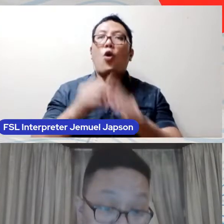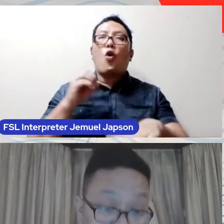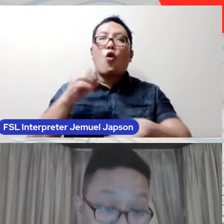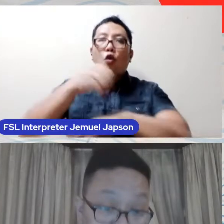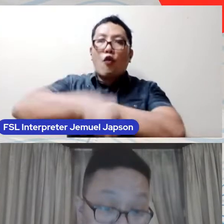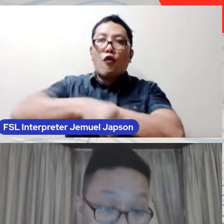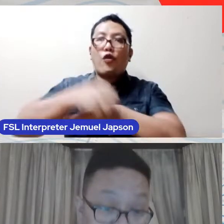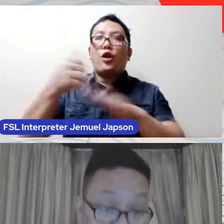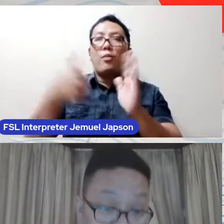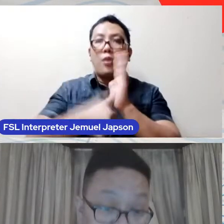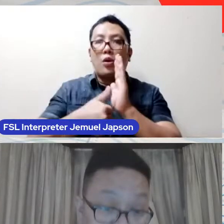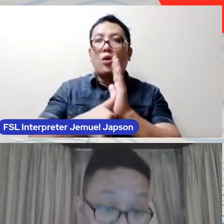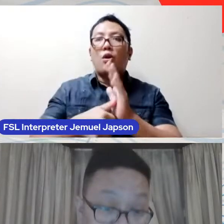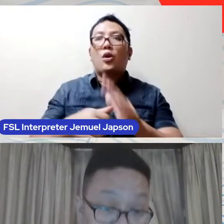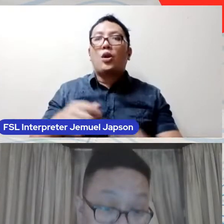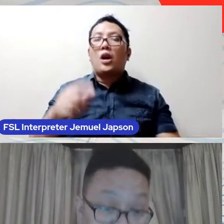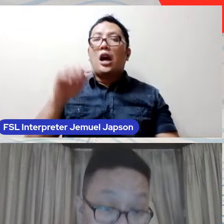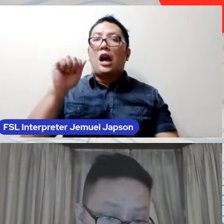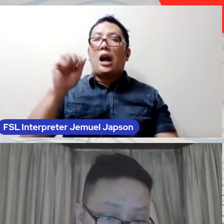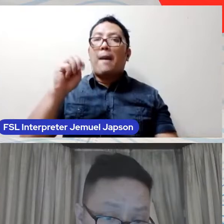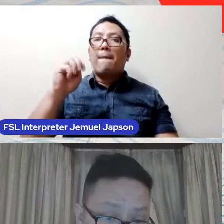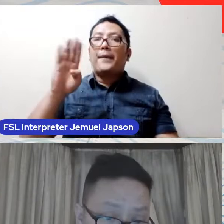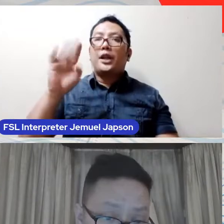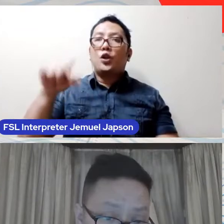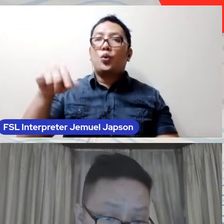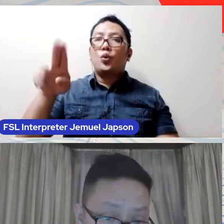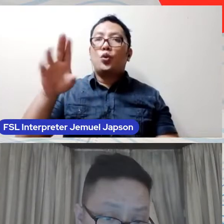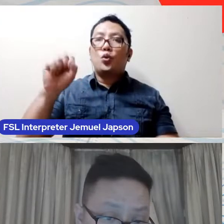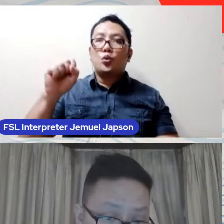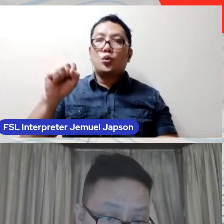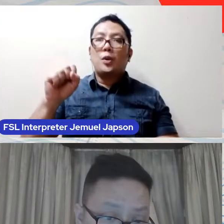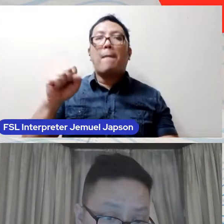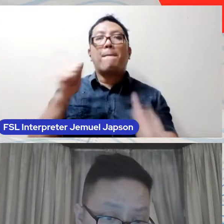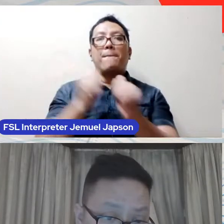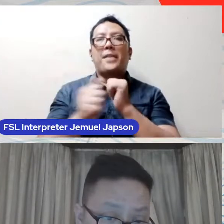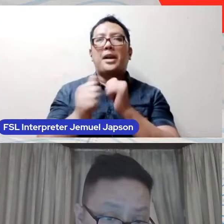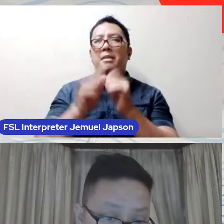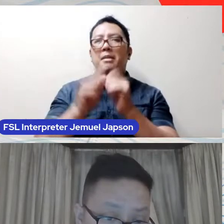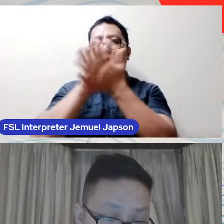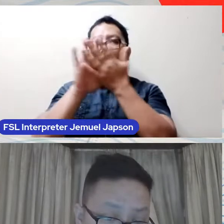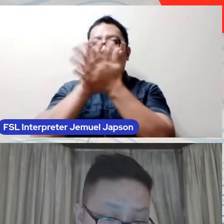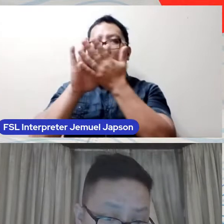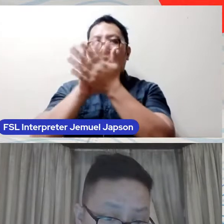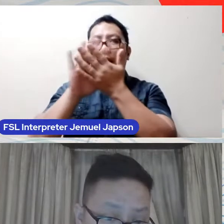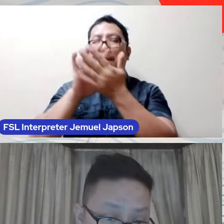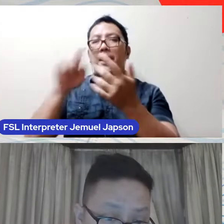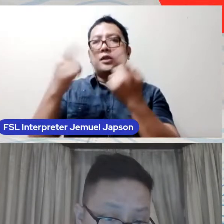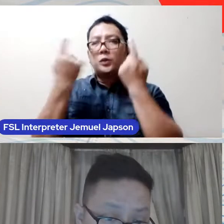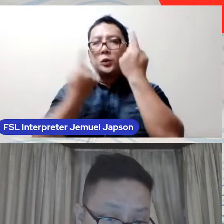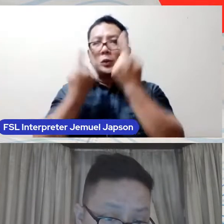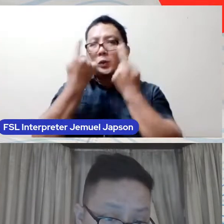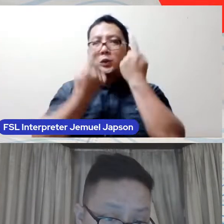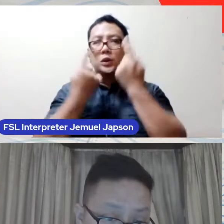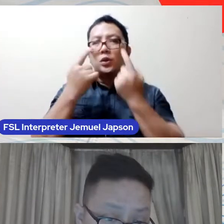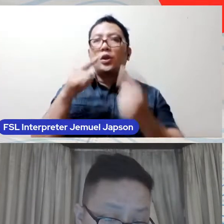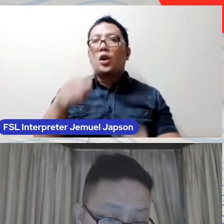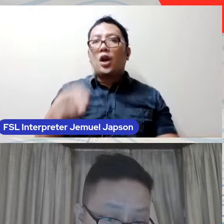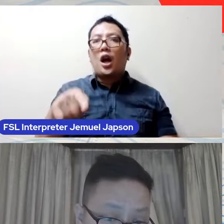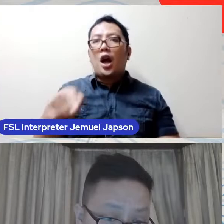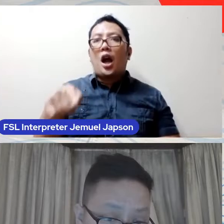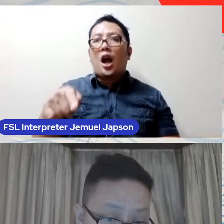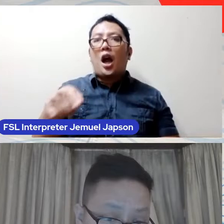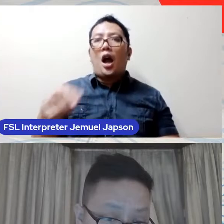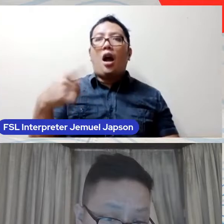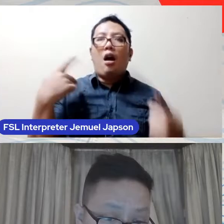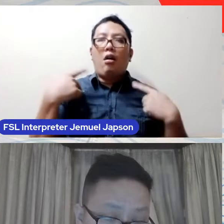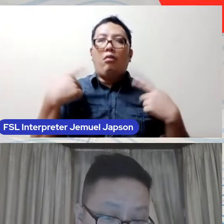ballot. So, yung ambiguous, ibig sabihin nun, basically, malabo siya. Kailangan pang pag-isipan kasi nandyan yung sinasabi